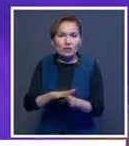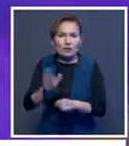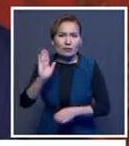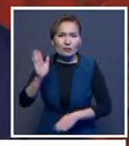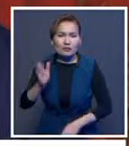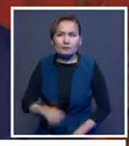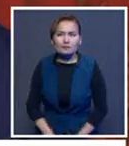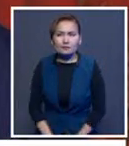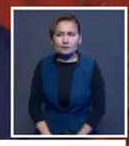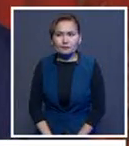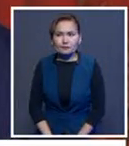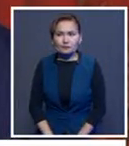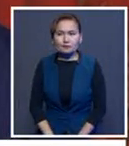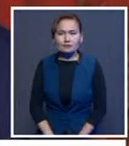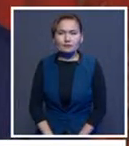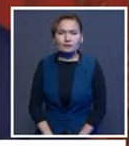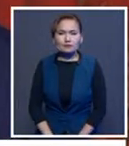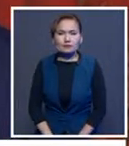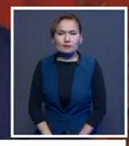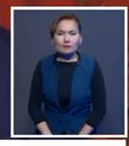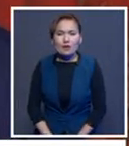орындамақ. Керемет әсер демін. Өйткені